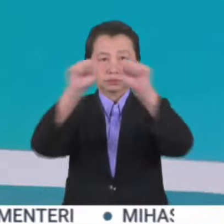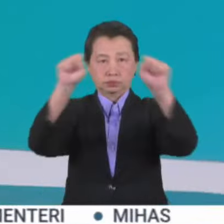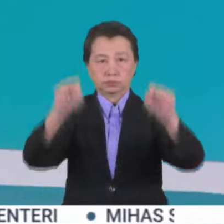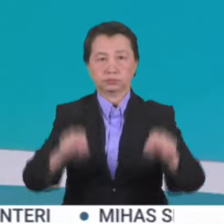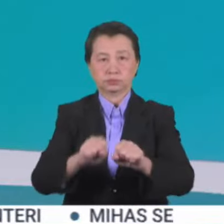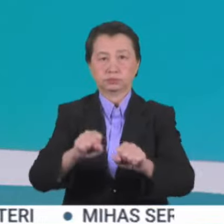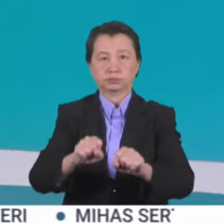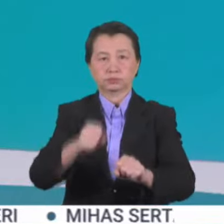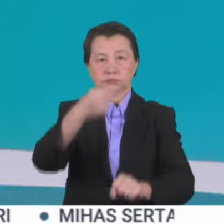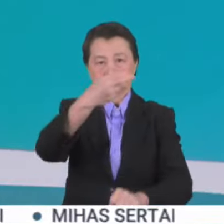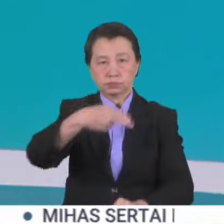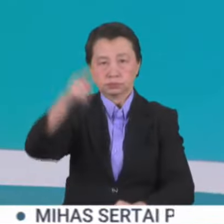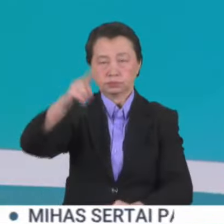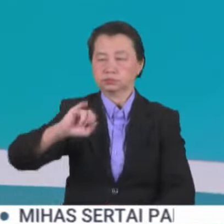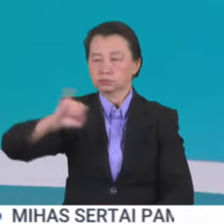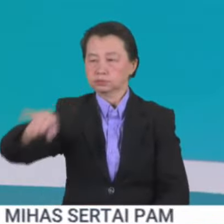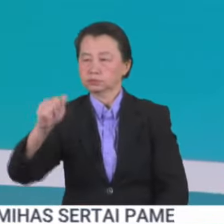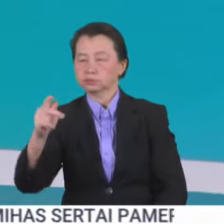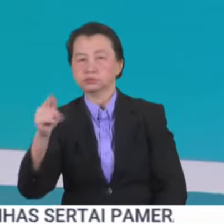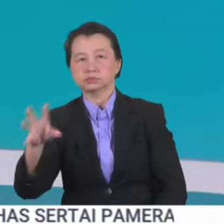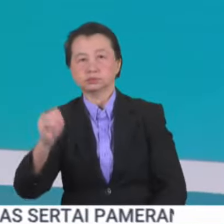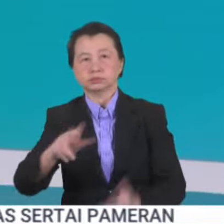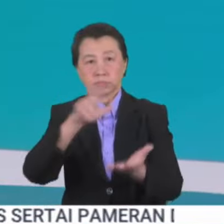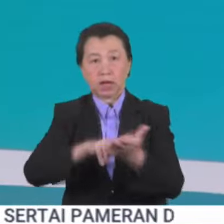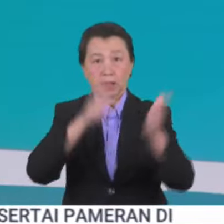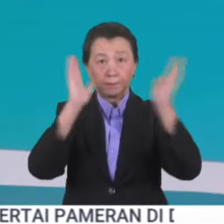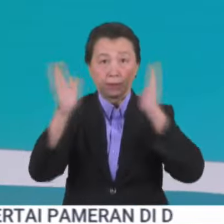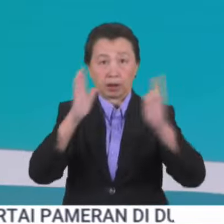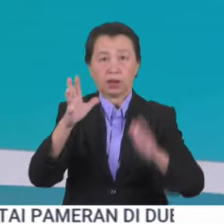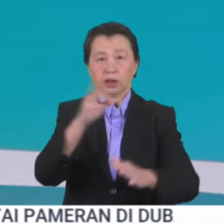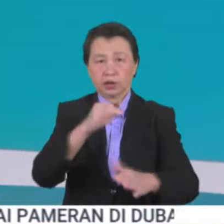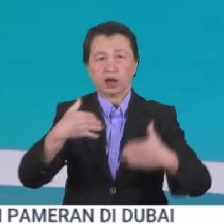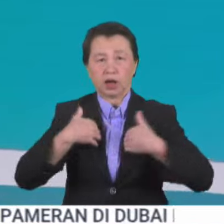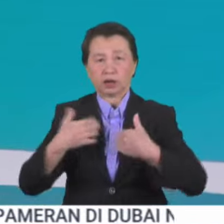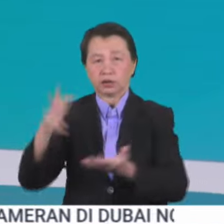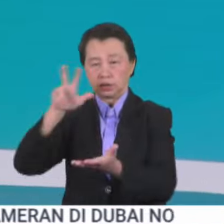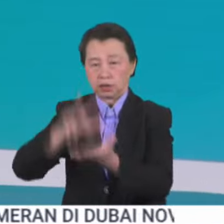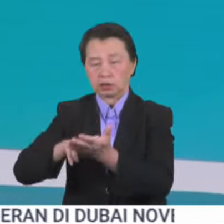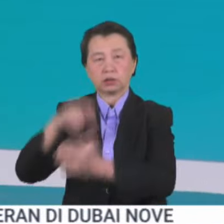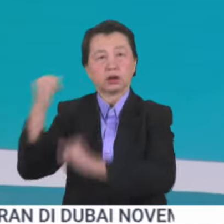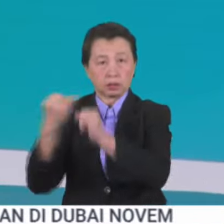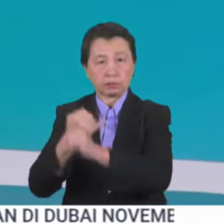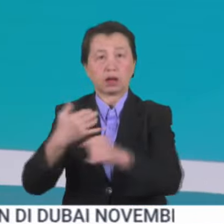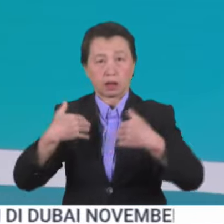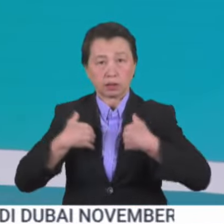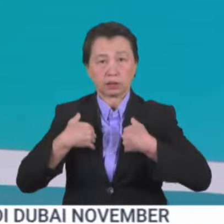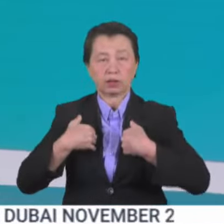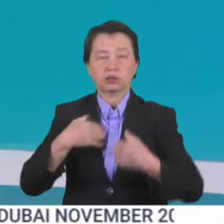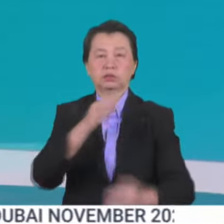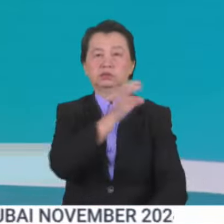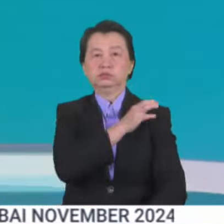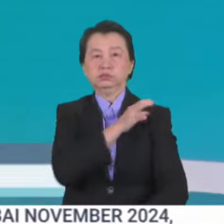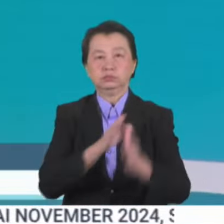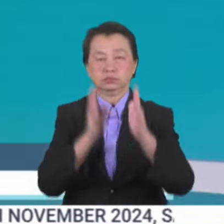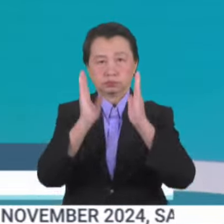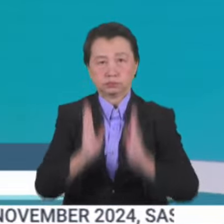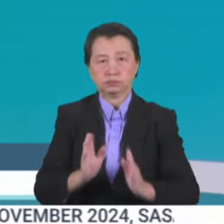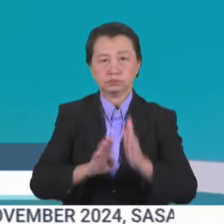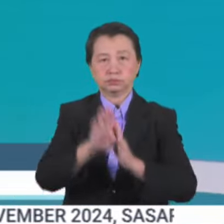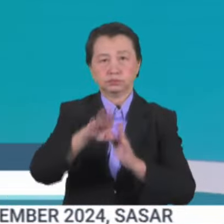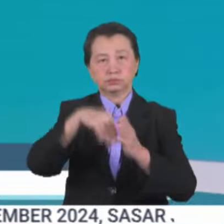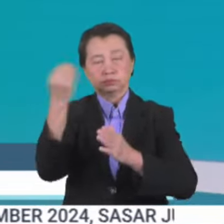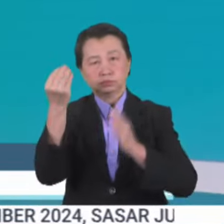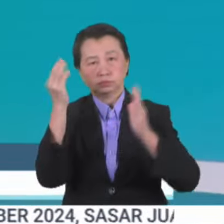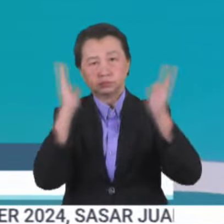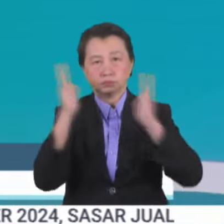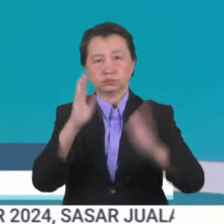Sijil halal JAKIM bukan sahaja diiktiraf di Malaysia, malah di peringkat antarabangsa. Pengerusi Perbadanan Pembangunan Perdagangan Luar